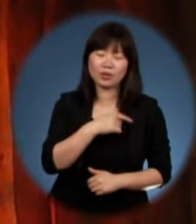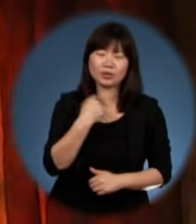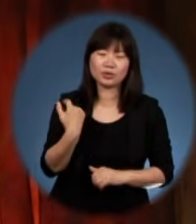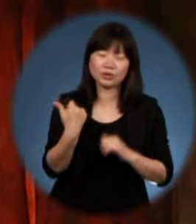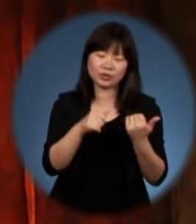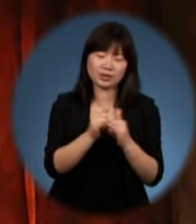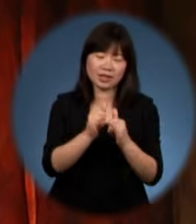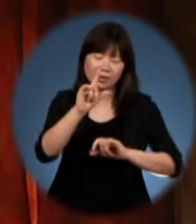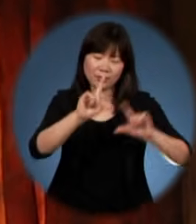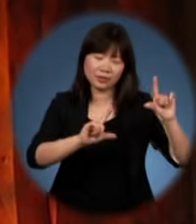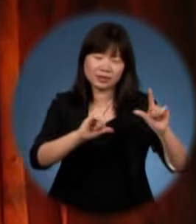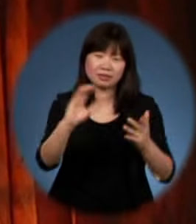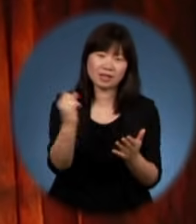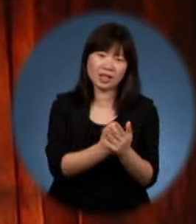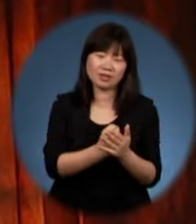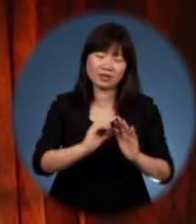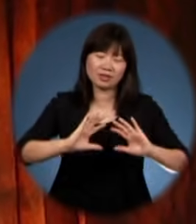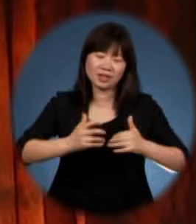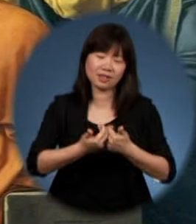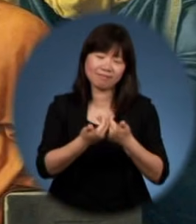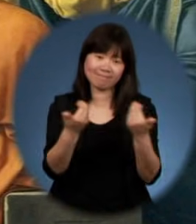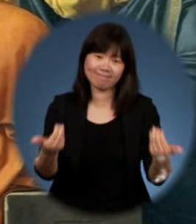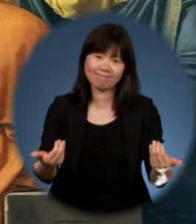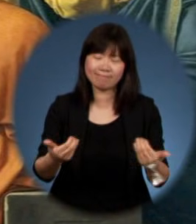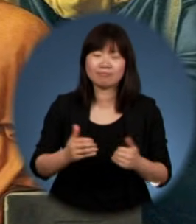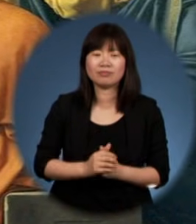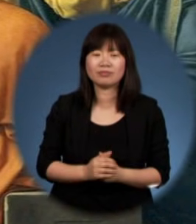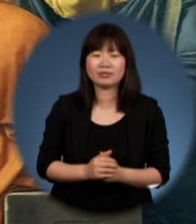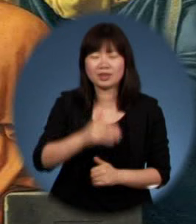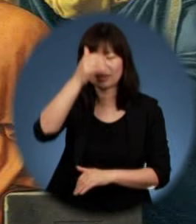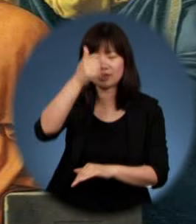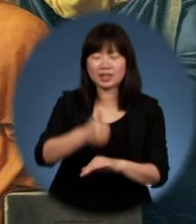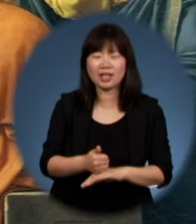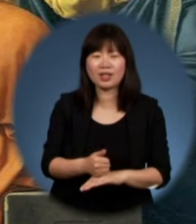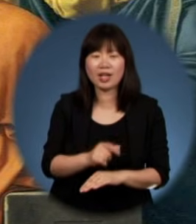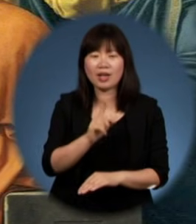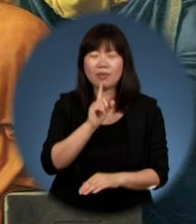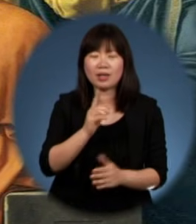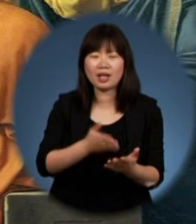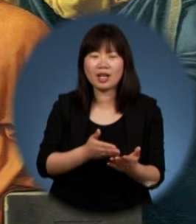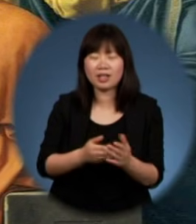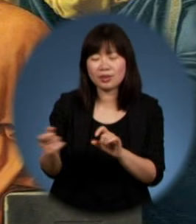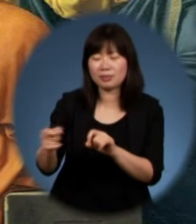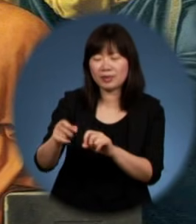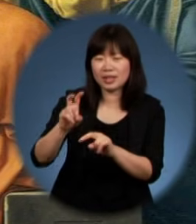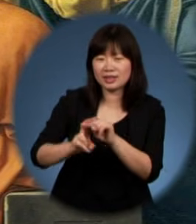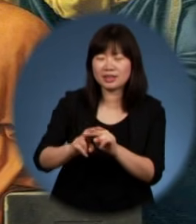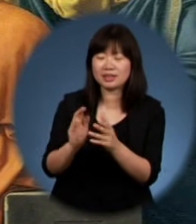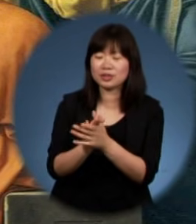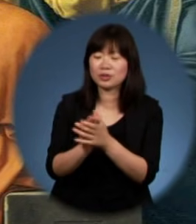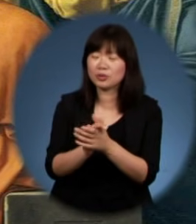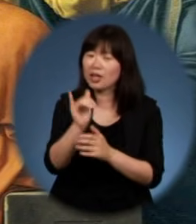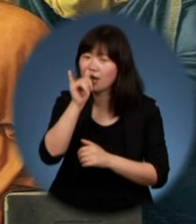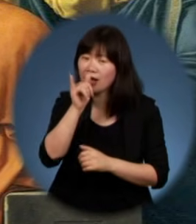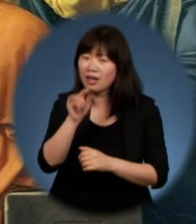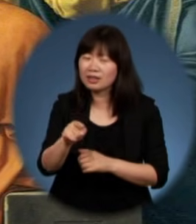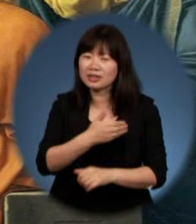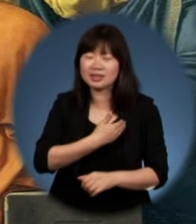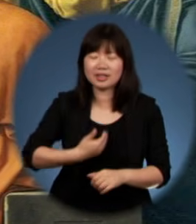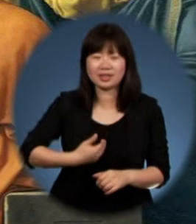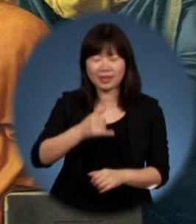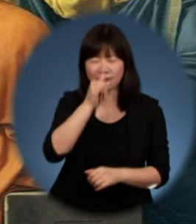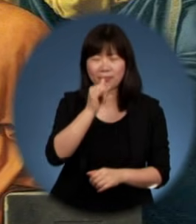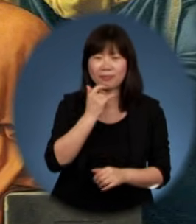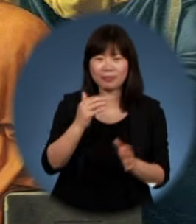그의 생애를 마감하게 되죠 그가 최후의 독도를 절대 그 옆에 있었던 친구도 있었습니다 그의 제자들이